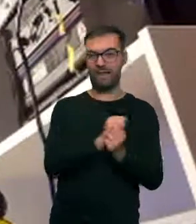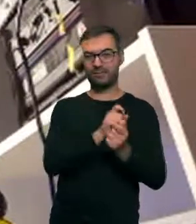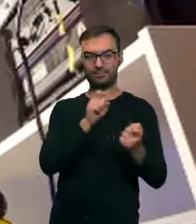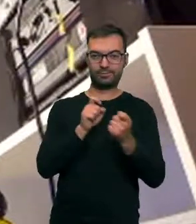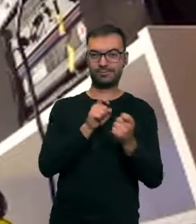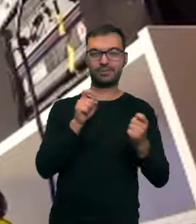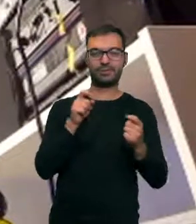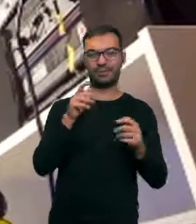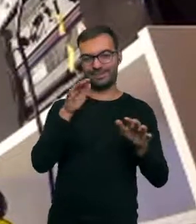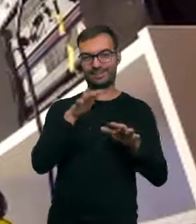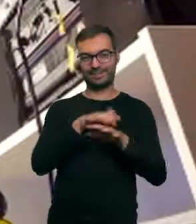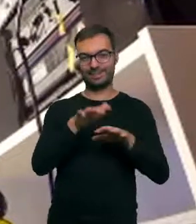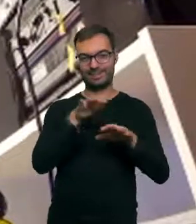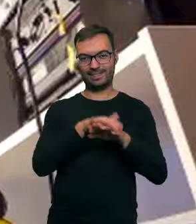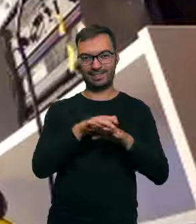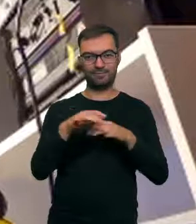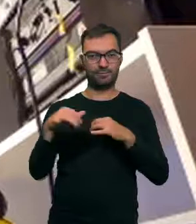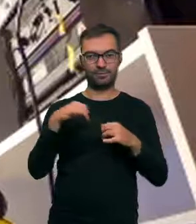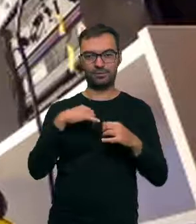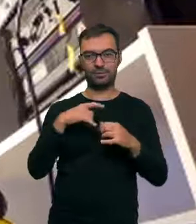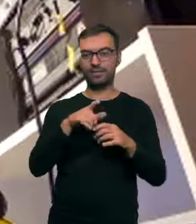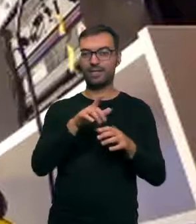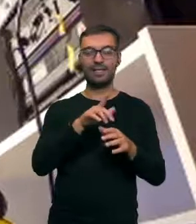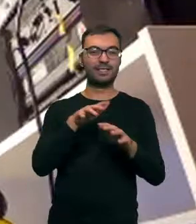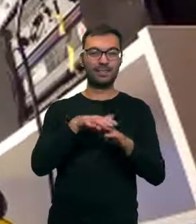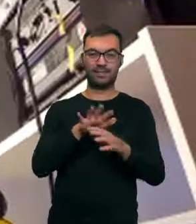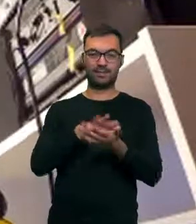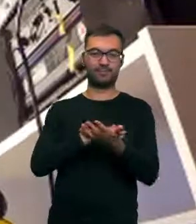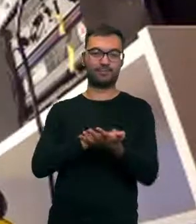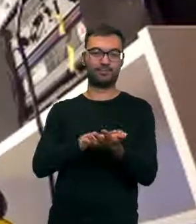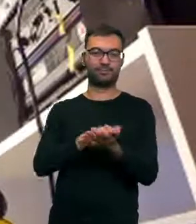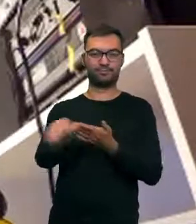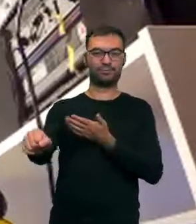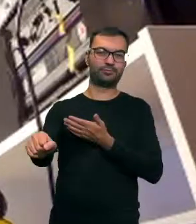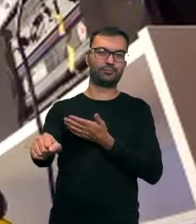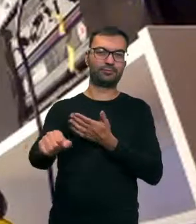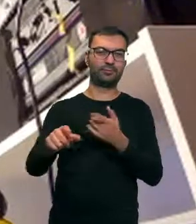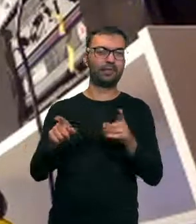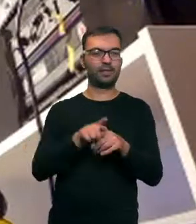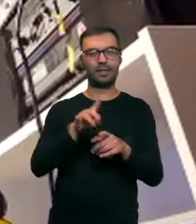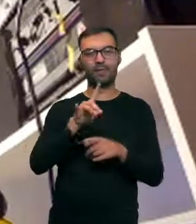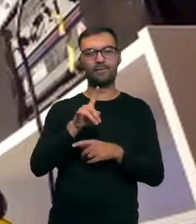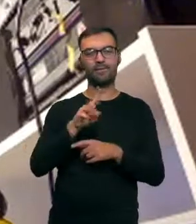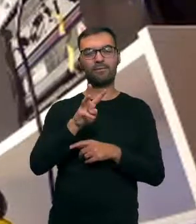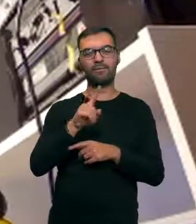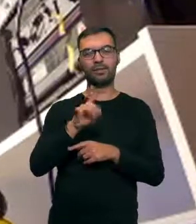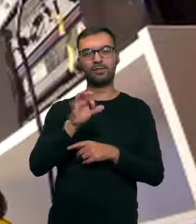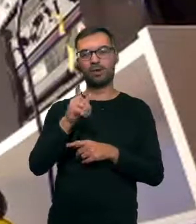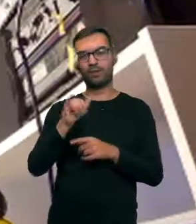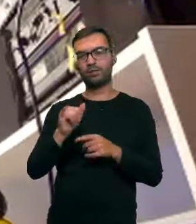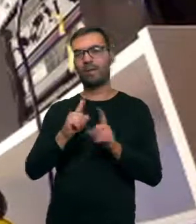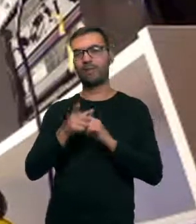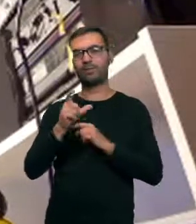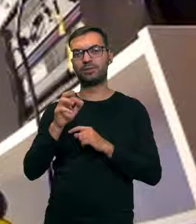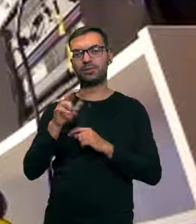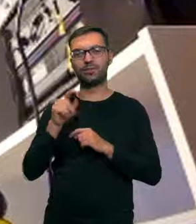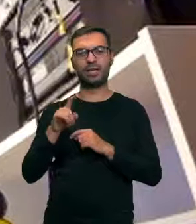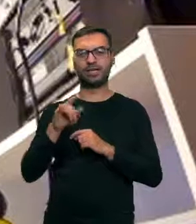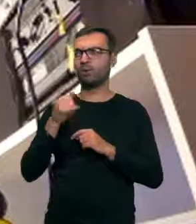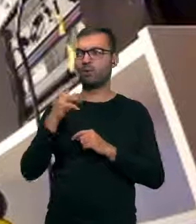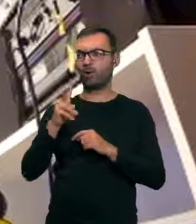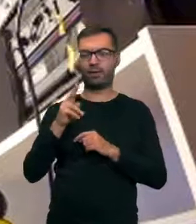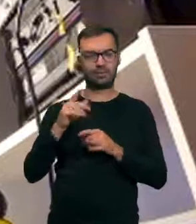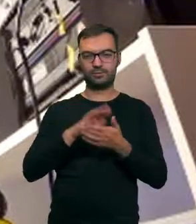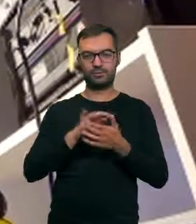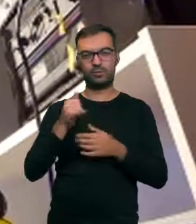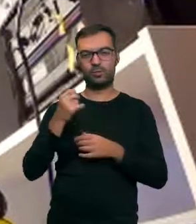to ten system mógł człowieka przemielić tak jak Wysockiego czy Cezarego F. Jurka,